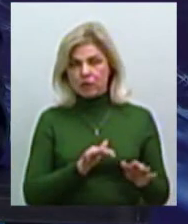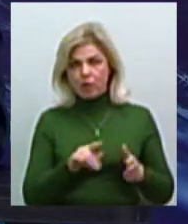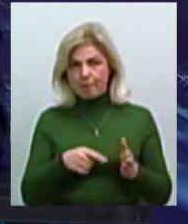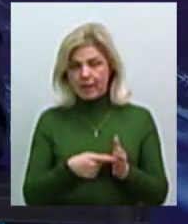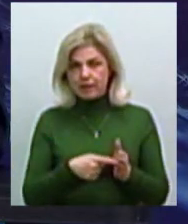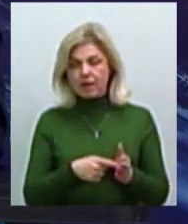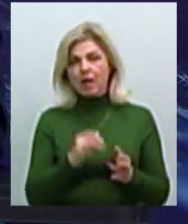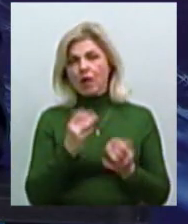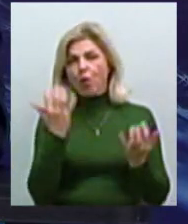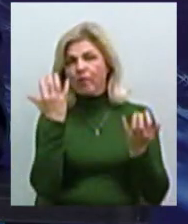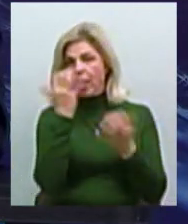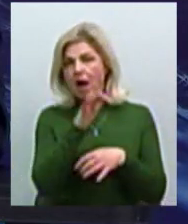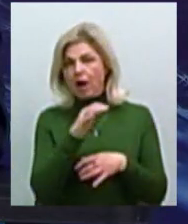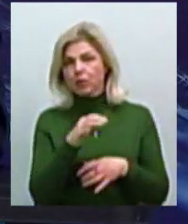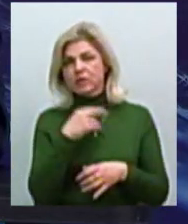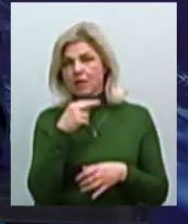Відволікаються